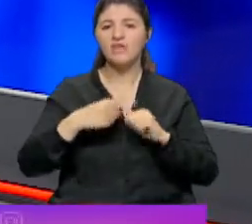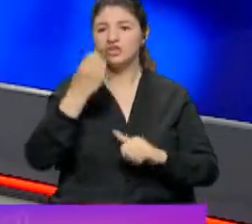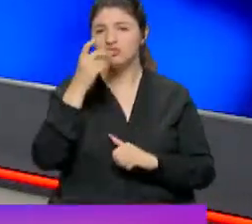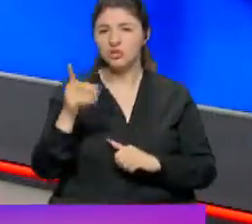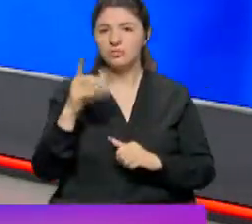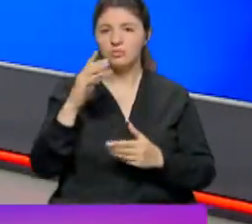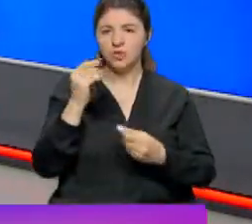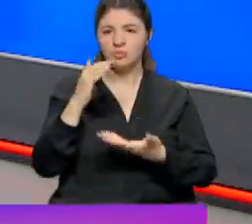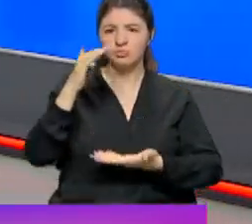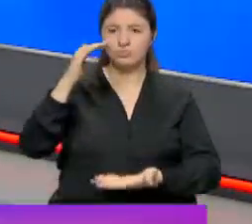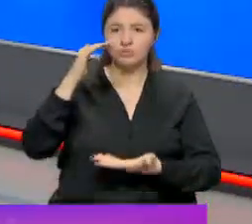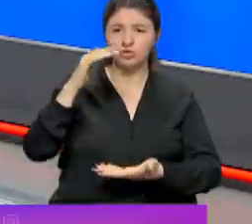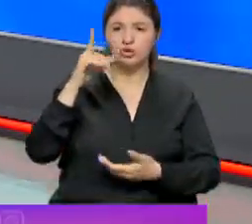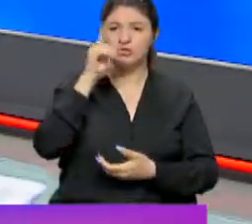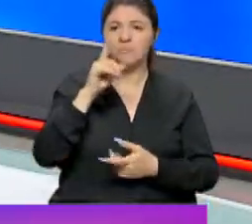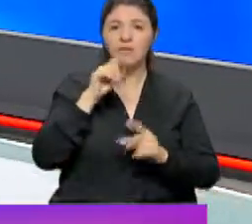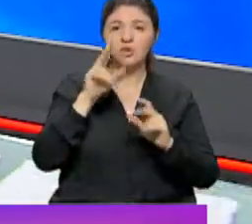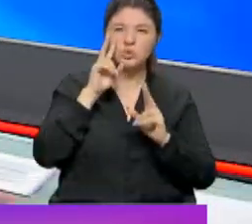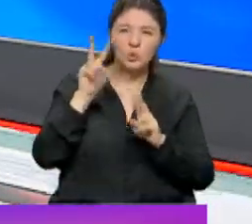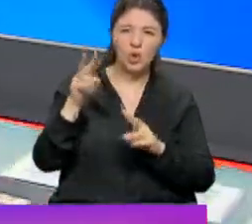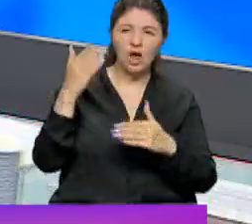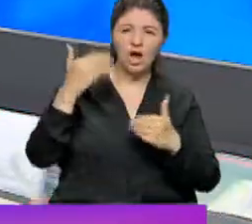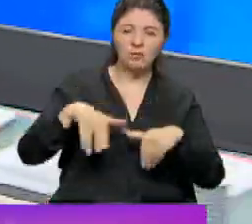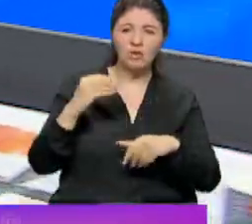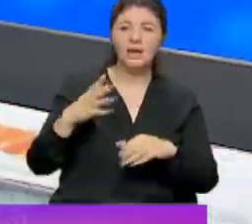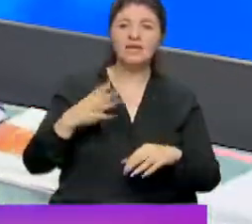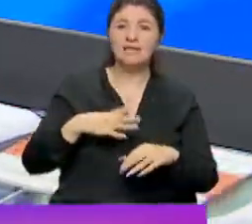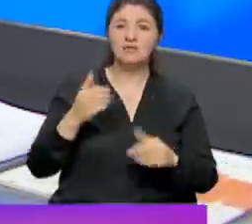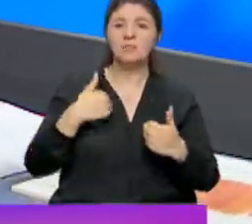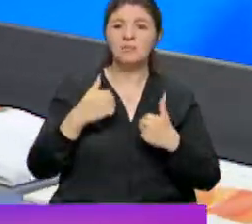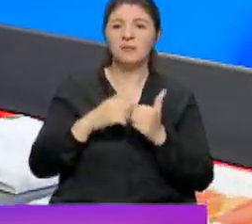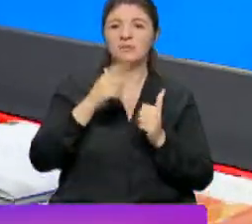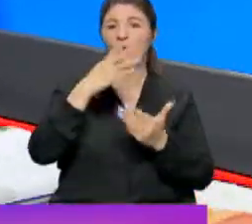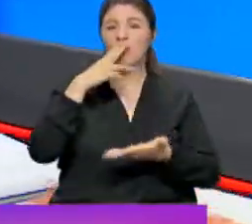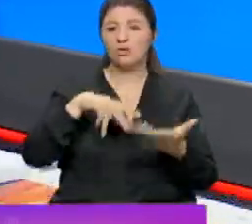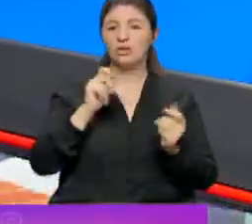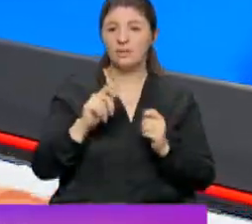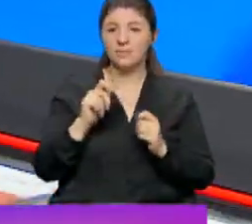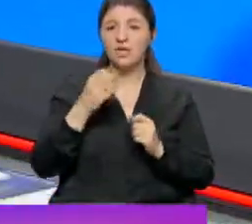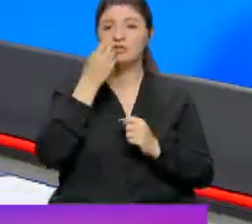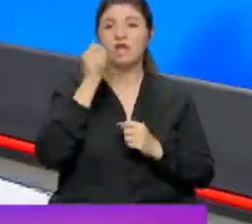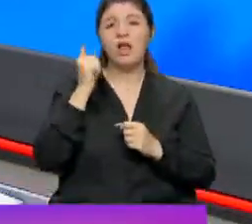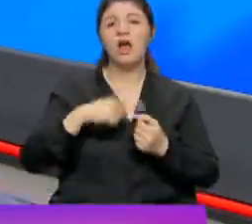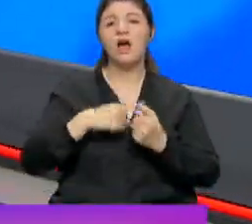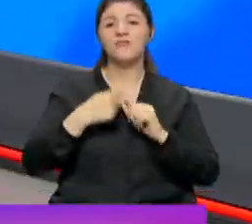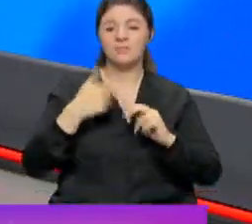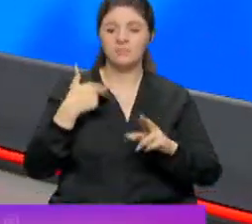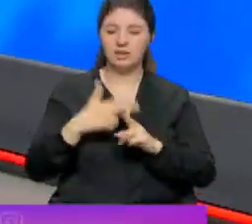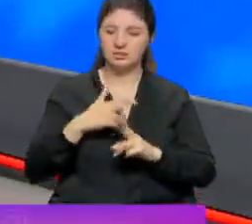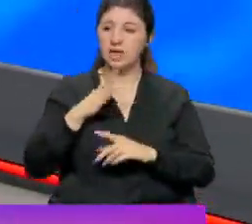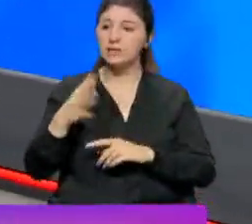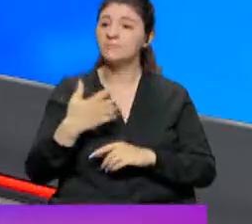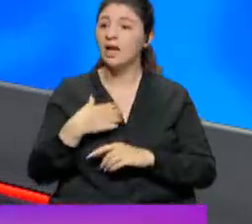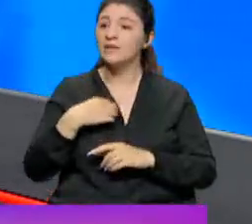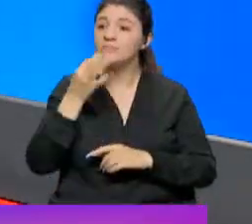çiçeğimin boyu biraz uzun O nedenle bazen görüşürüz kapatıyor isterim ki benimle bir de sizler de okuyun şeker her hafta pazar gidip